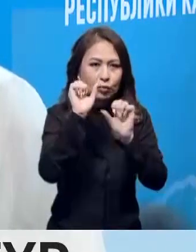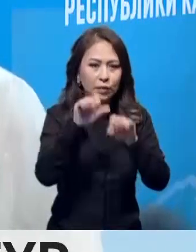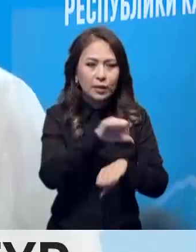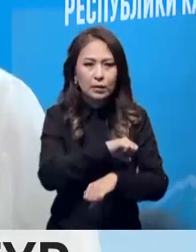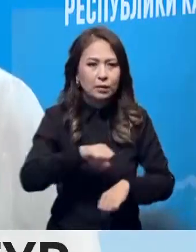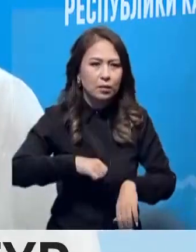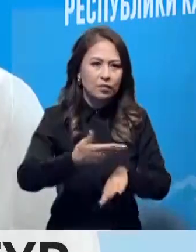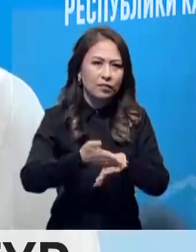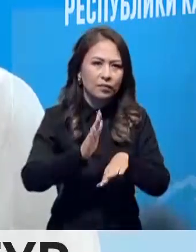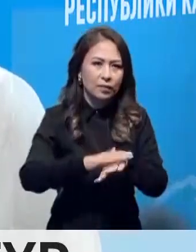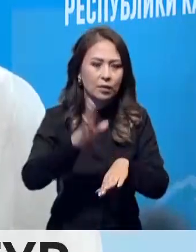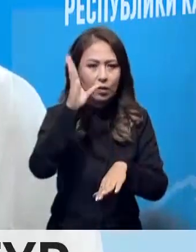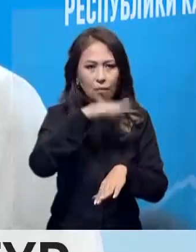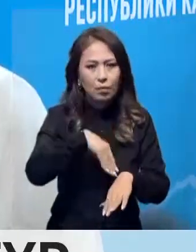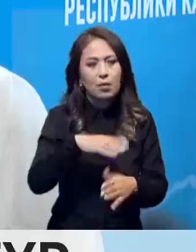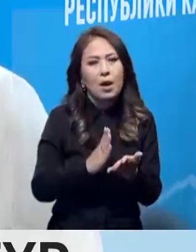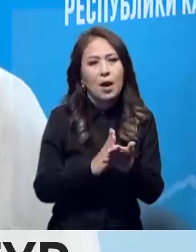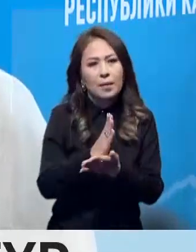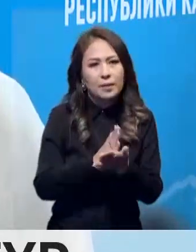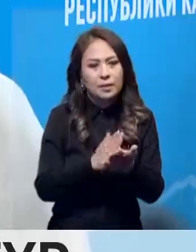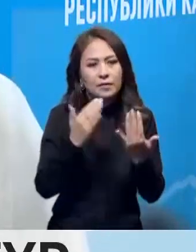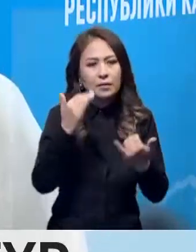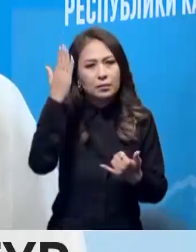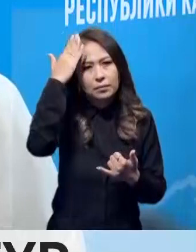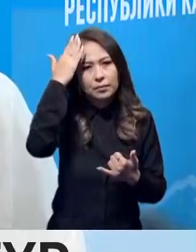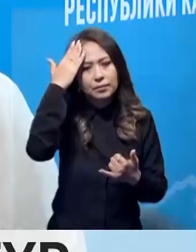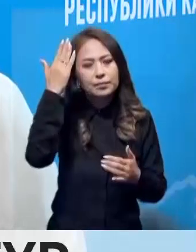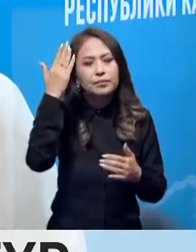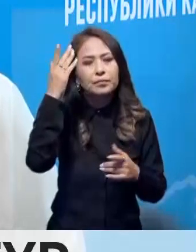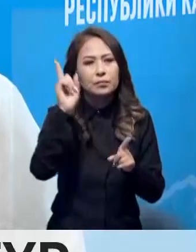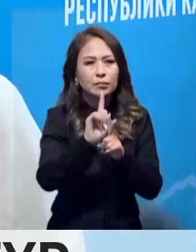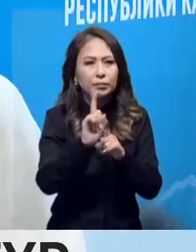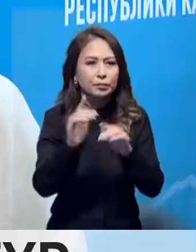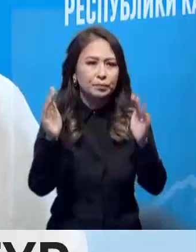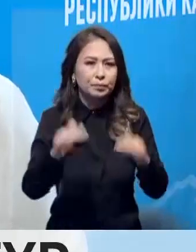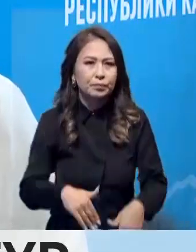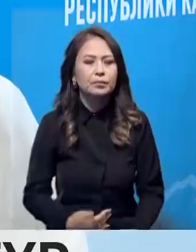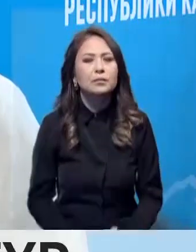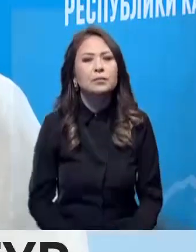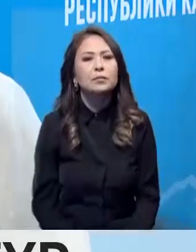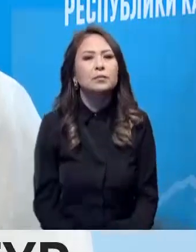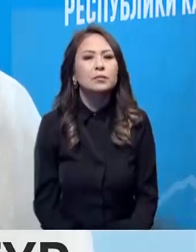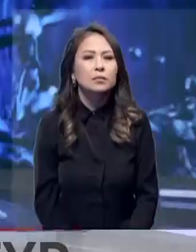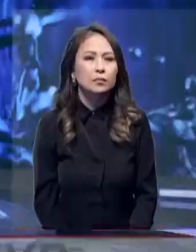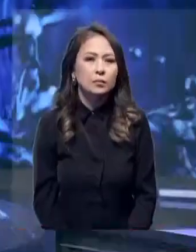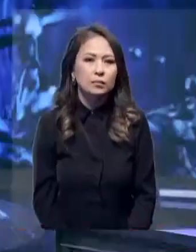Ең ауыр түрлері соқырлыққа да әкелуі мүмкін, и мидың да қабуына әкелуі мүмкін.